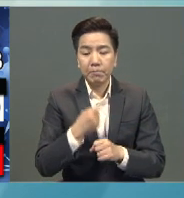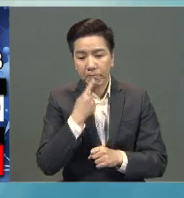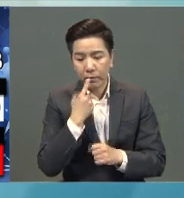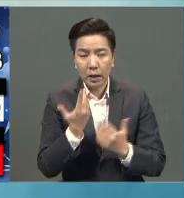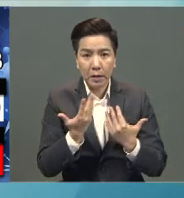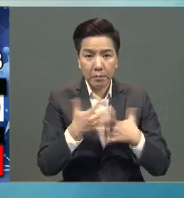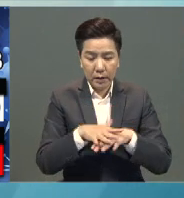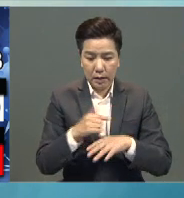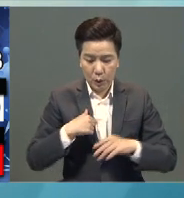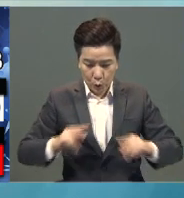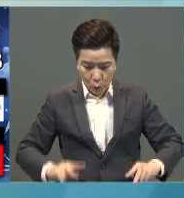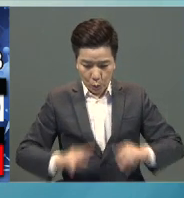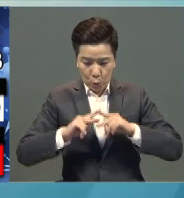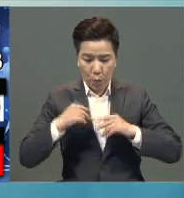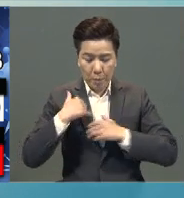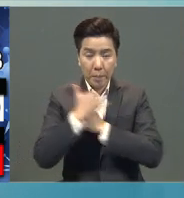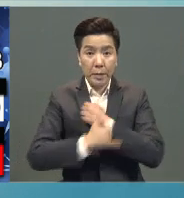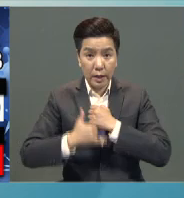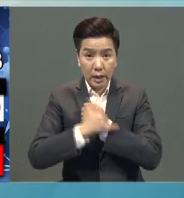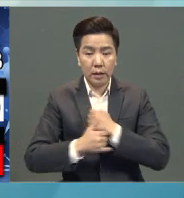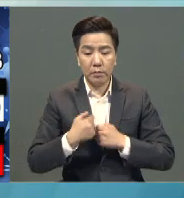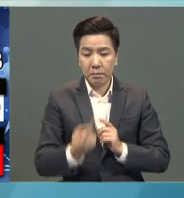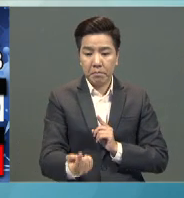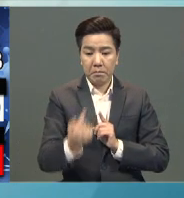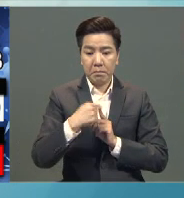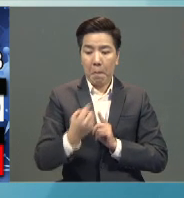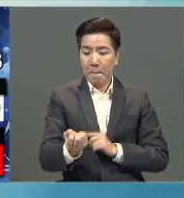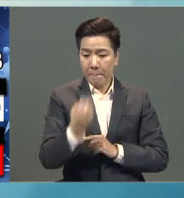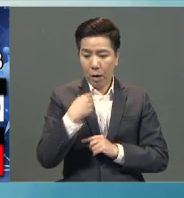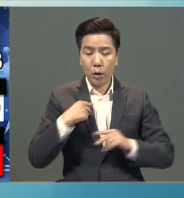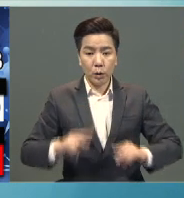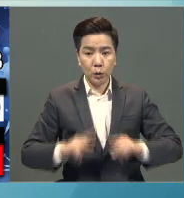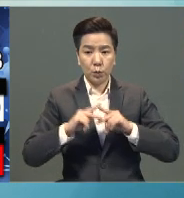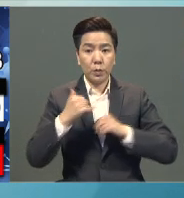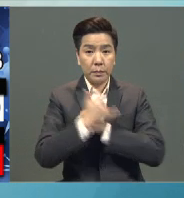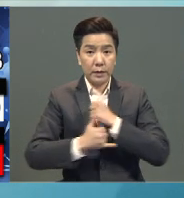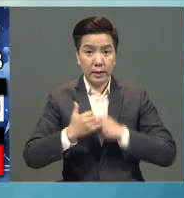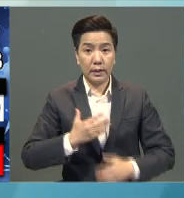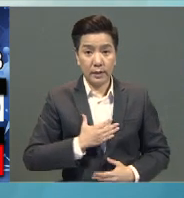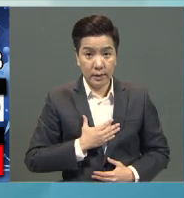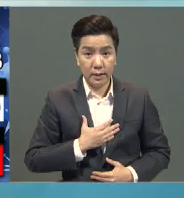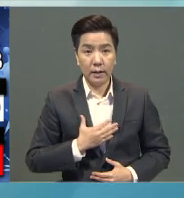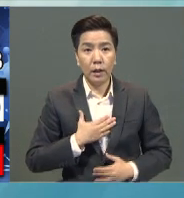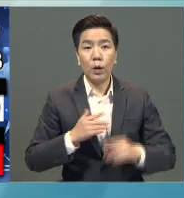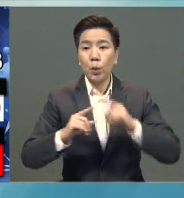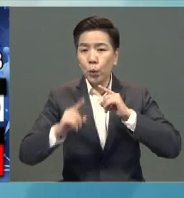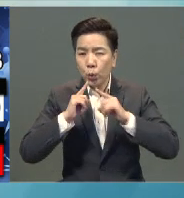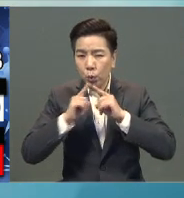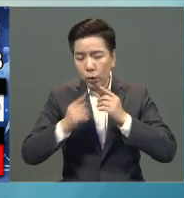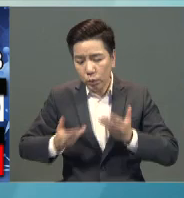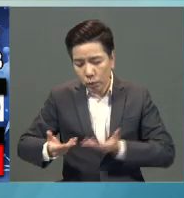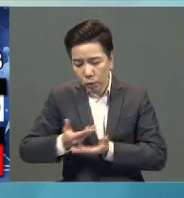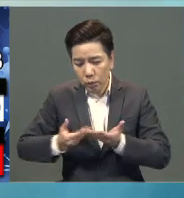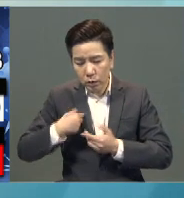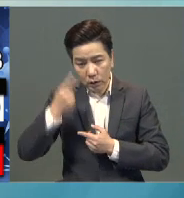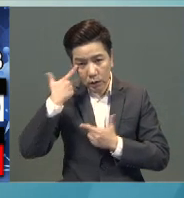ประสานมายังกระทรวงต่างประเทศแล้วก็กระทรวงประเทศก็ได้ดำเนินการหารือกันในที่สุ